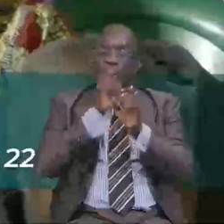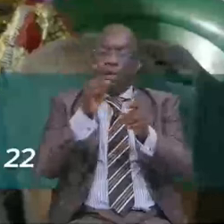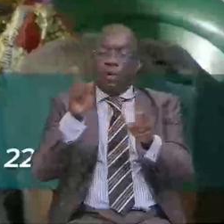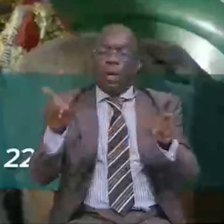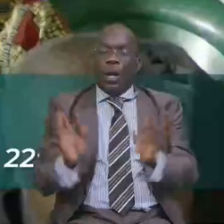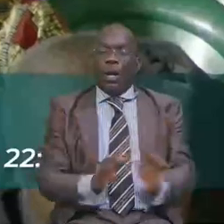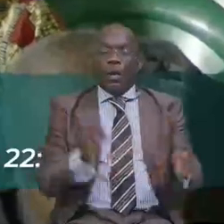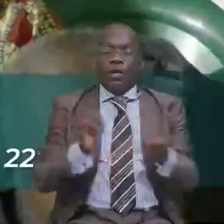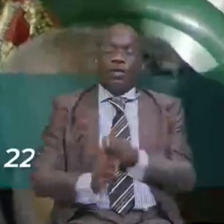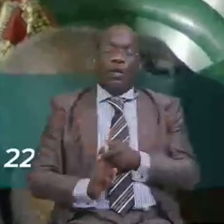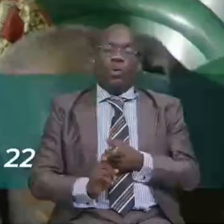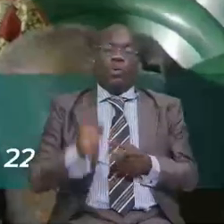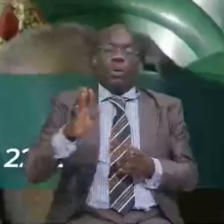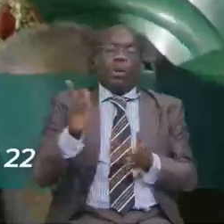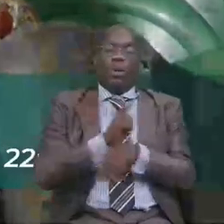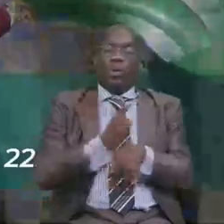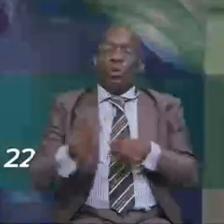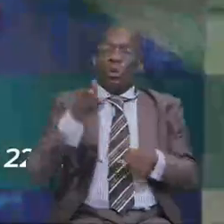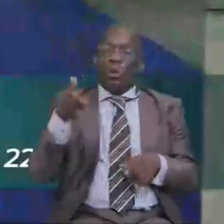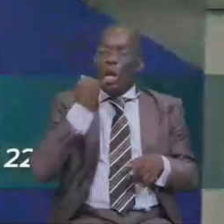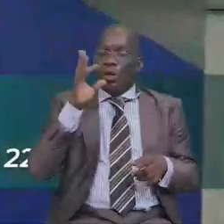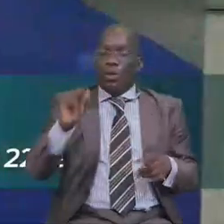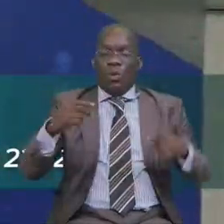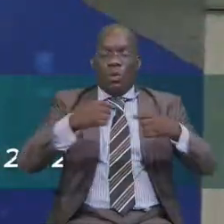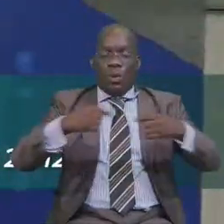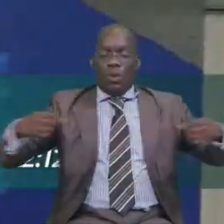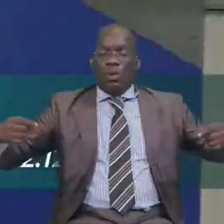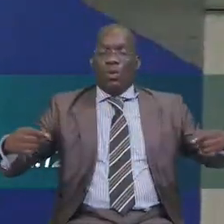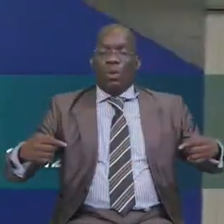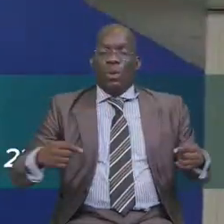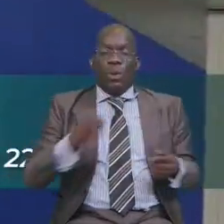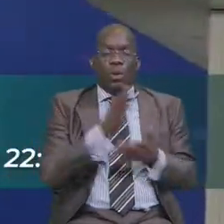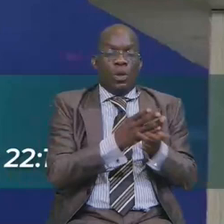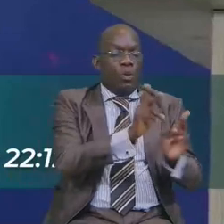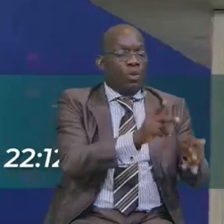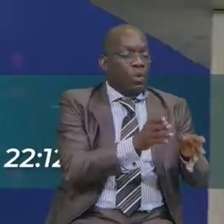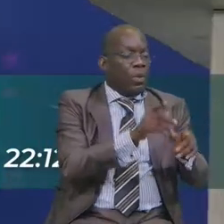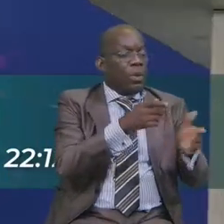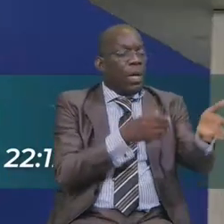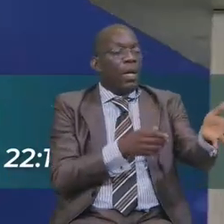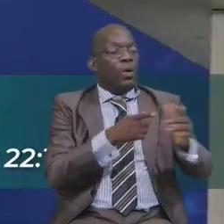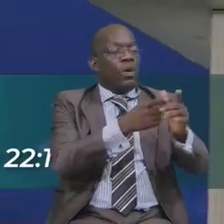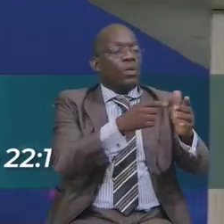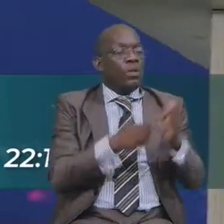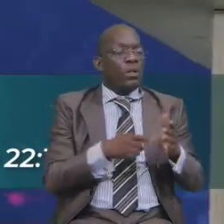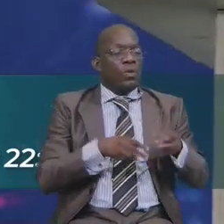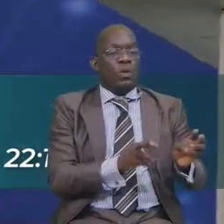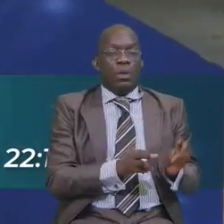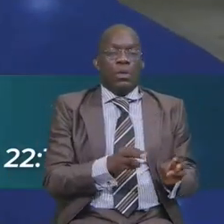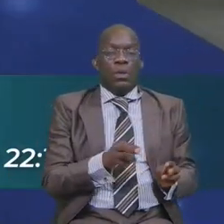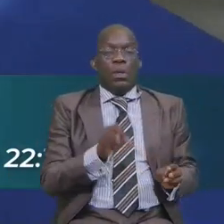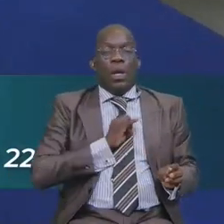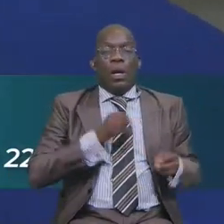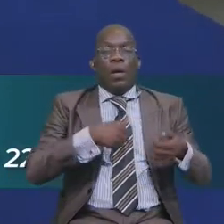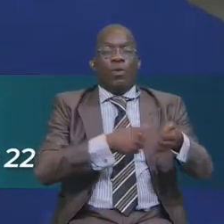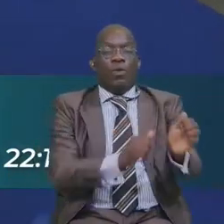pas de contradiction. Parce que tel est là-bas. Écoute de telle manière, oh, je suis